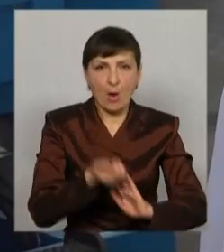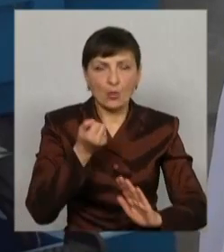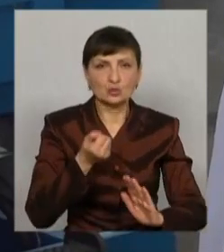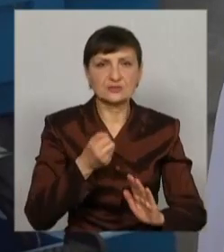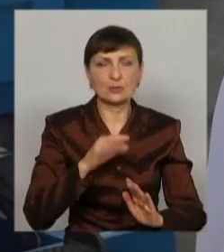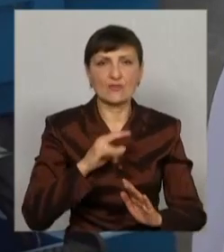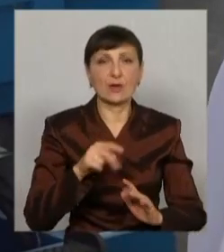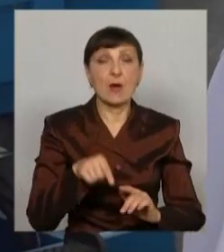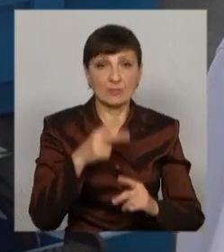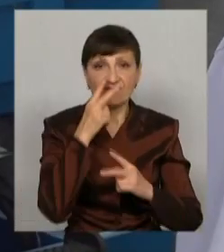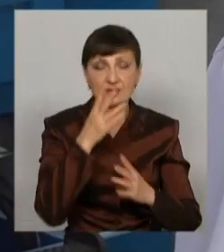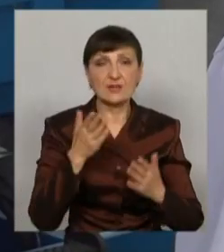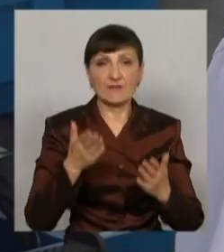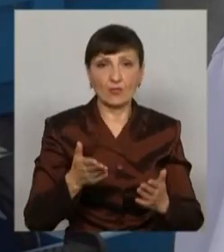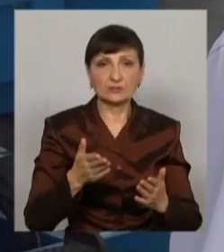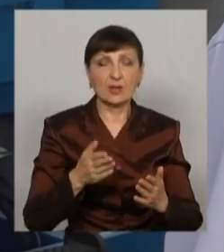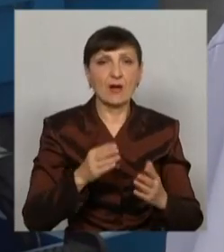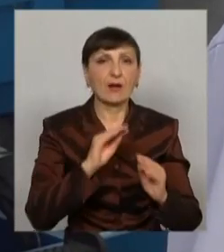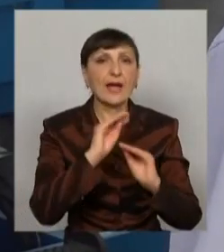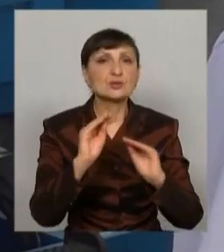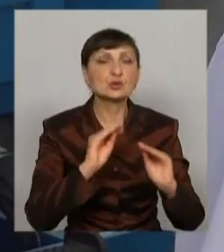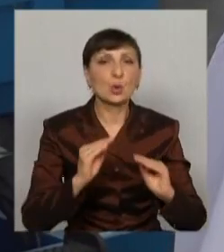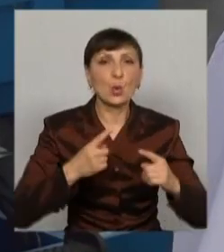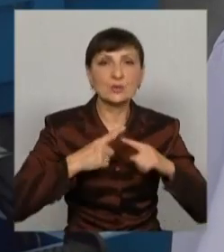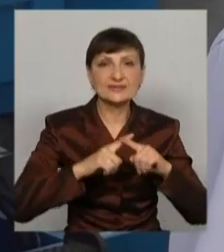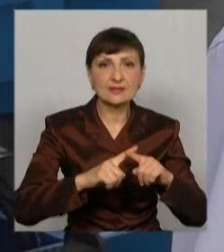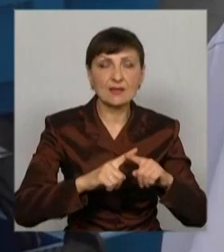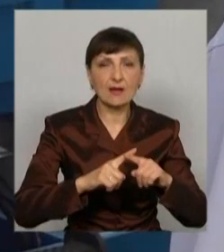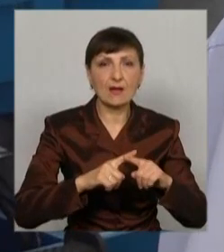вот показывали как раз конструкции, которые